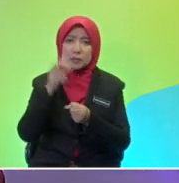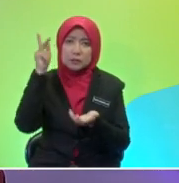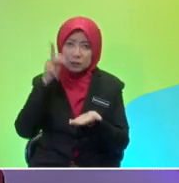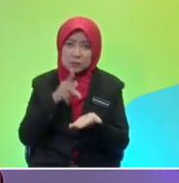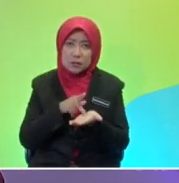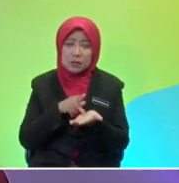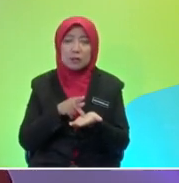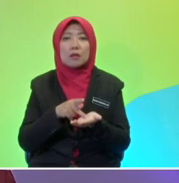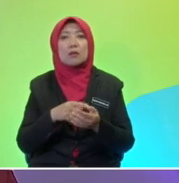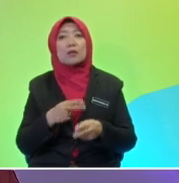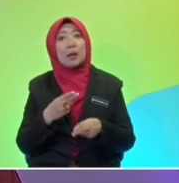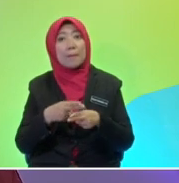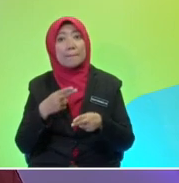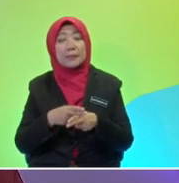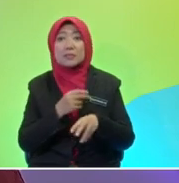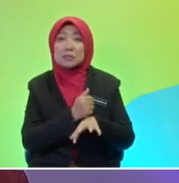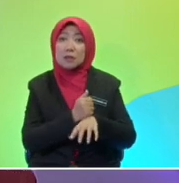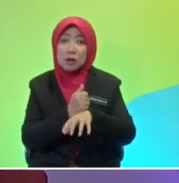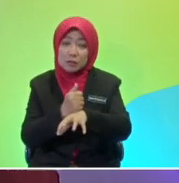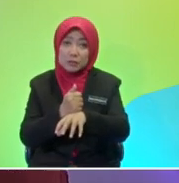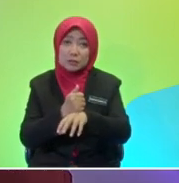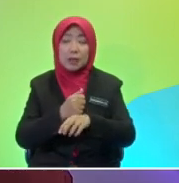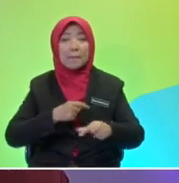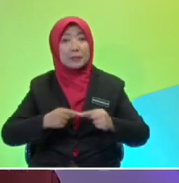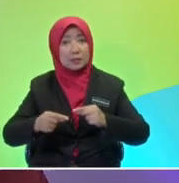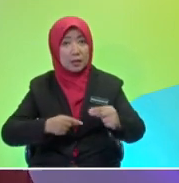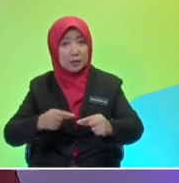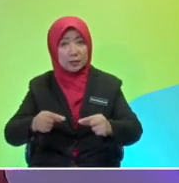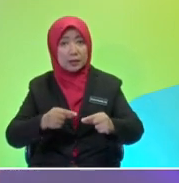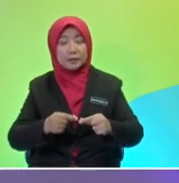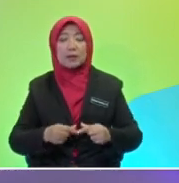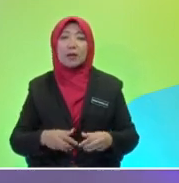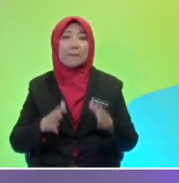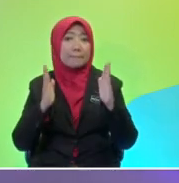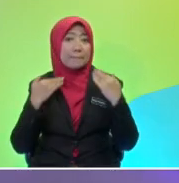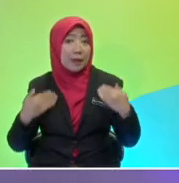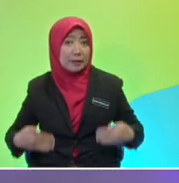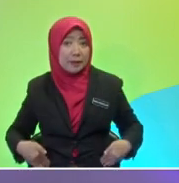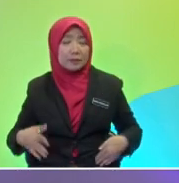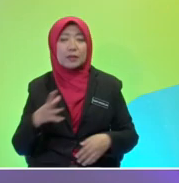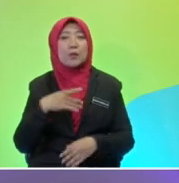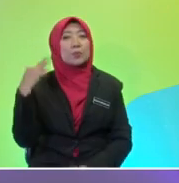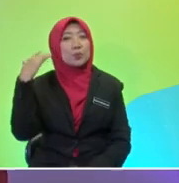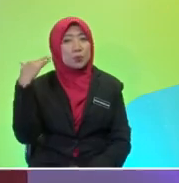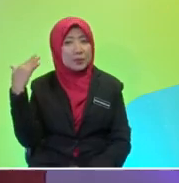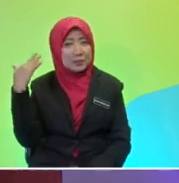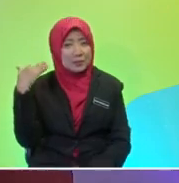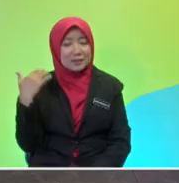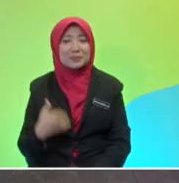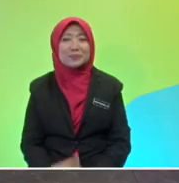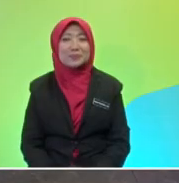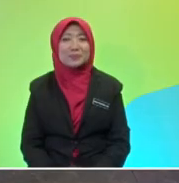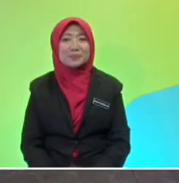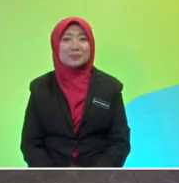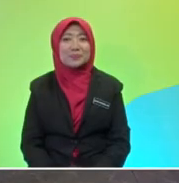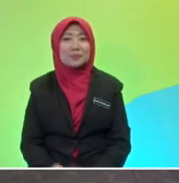sebut jenis Rangga namun serangga pergerakan serangga anggota badan serangga dan bunyi serangga ah oke